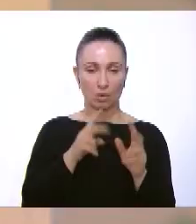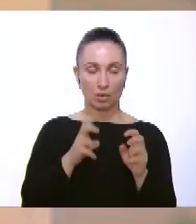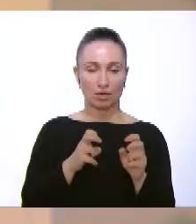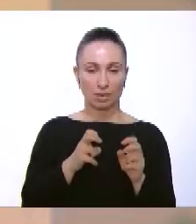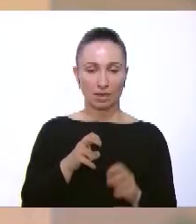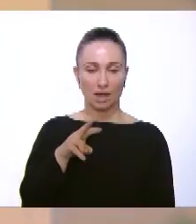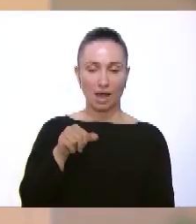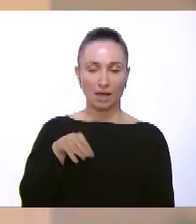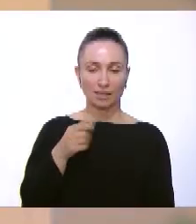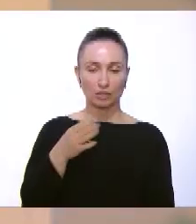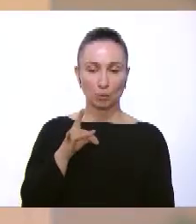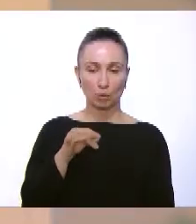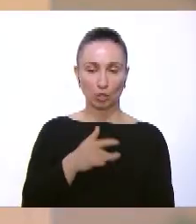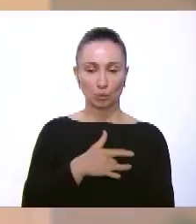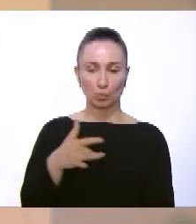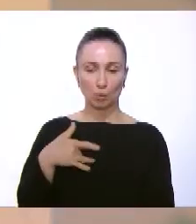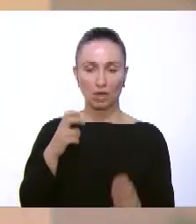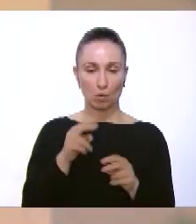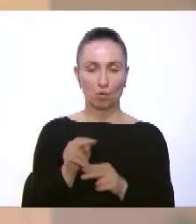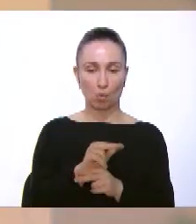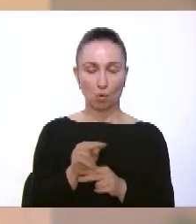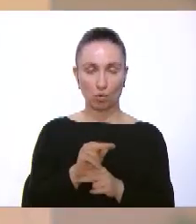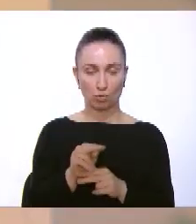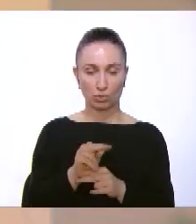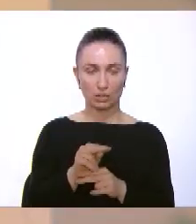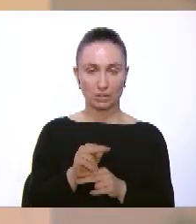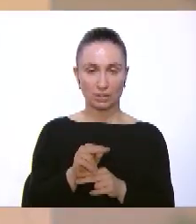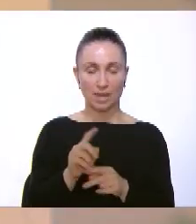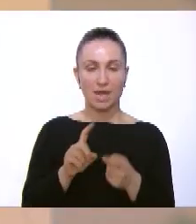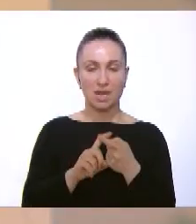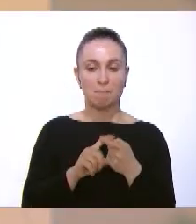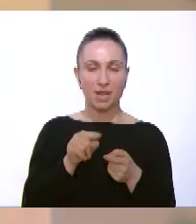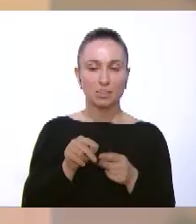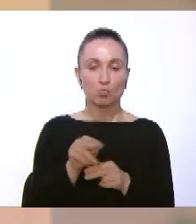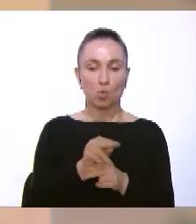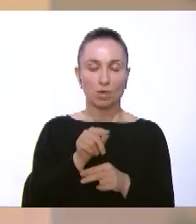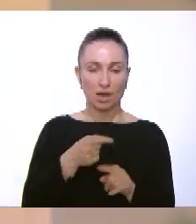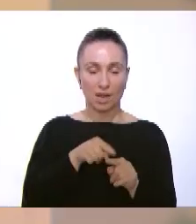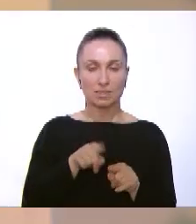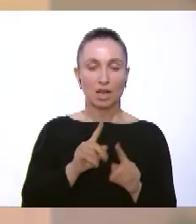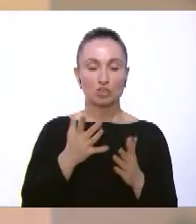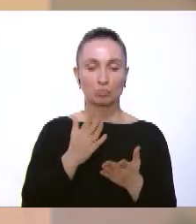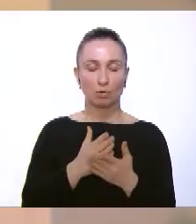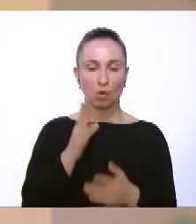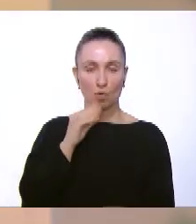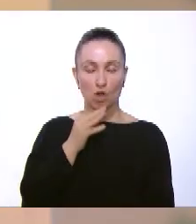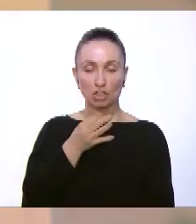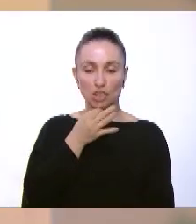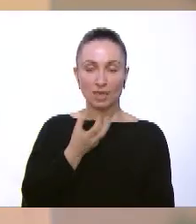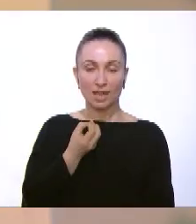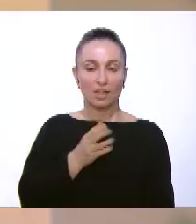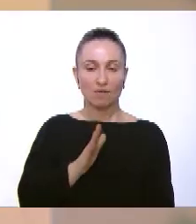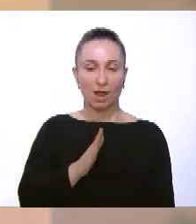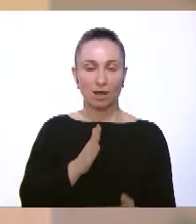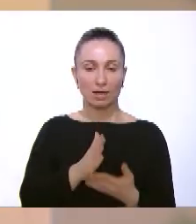ეგრეთ წოდებული ლატენტური ტუბერკულოზის მკურნალობა, ანუ ტუბერკულოზური ინფექციის მკურნალობა, მიღება. ეს რა შემთხვევა, როდესაც ჯერ კიდევ არ